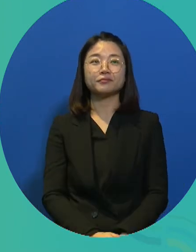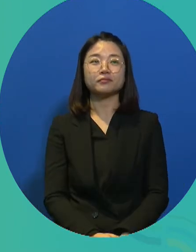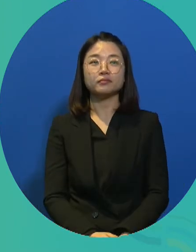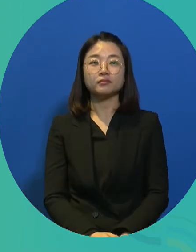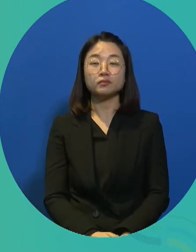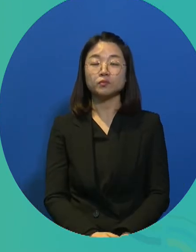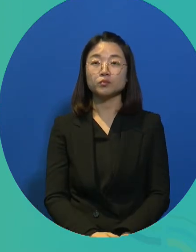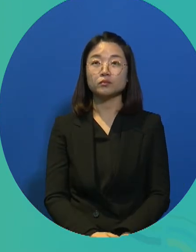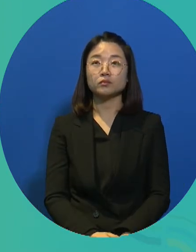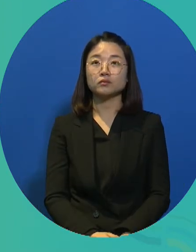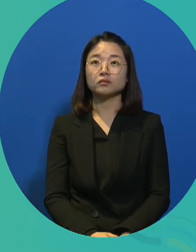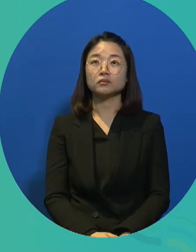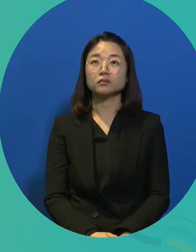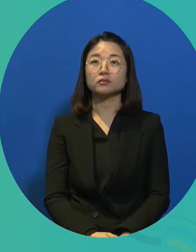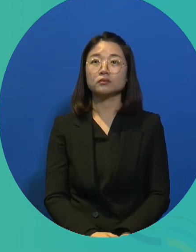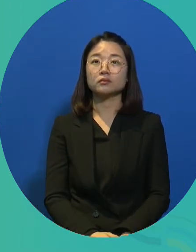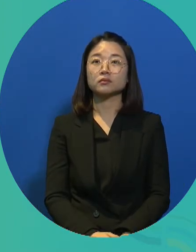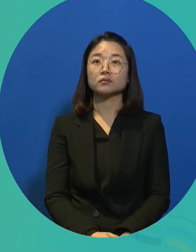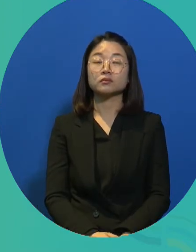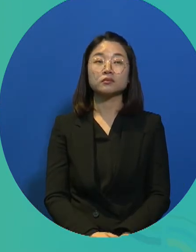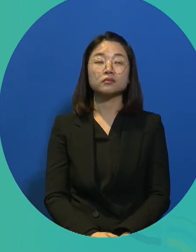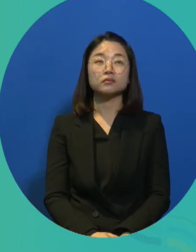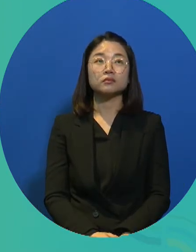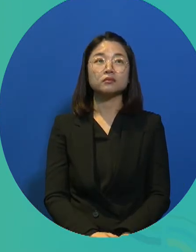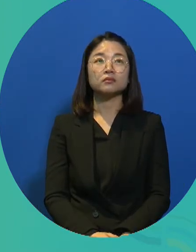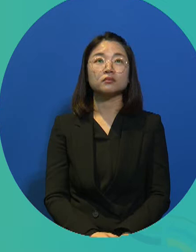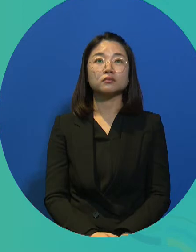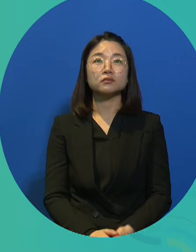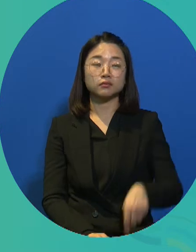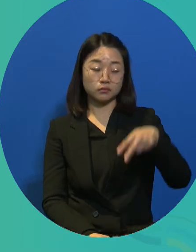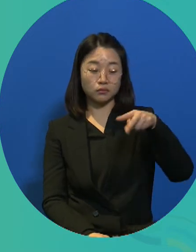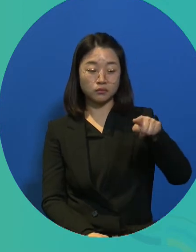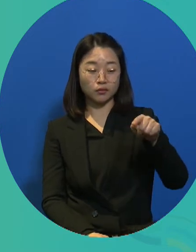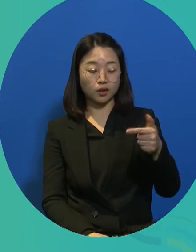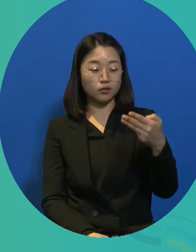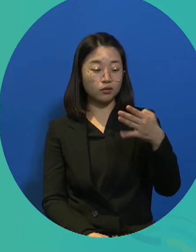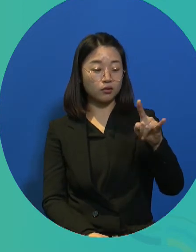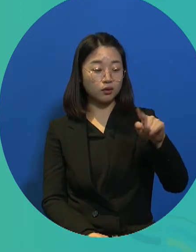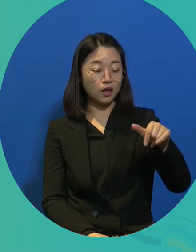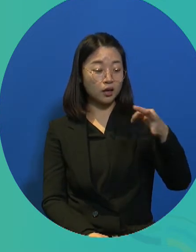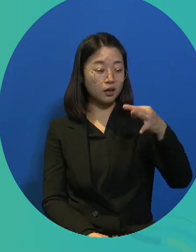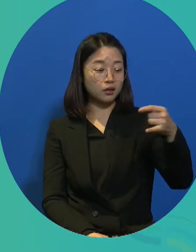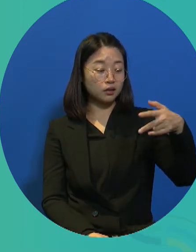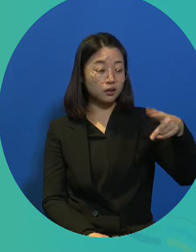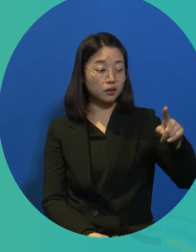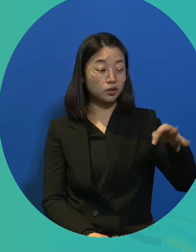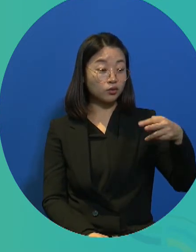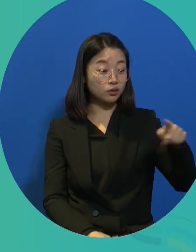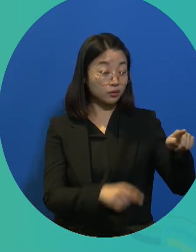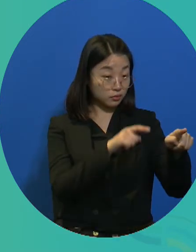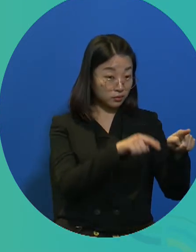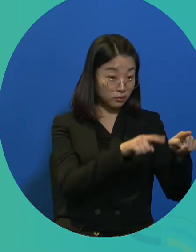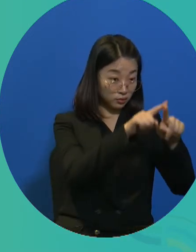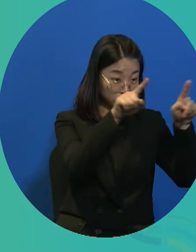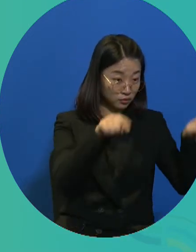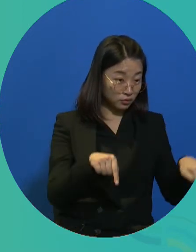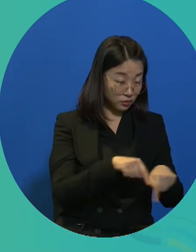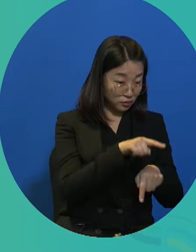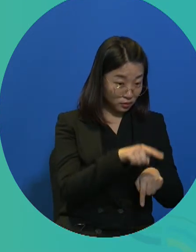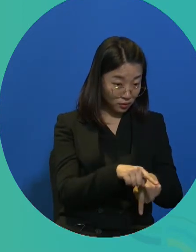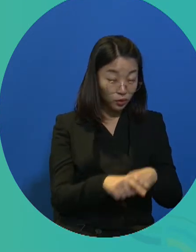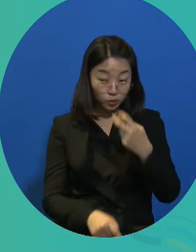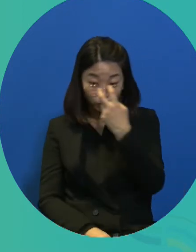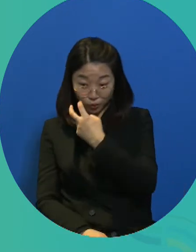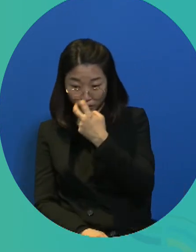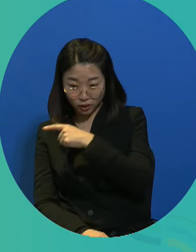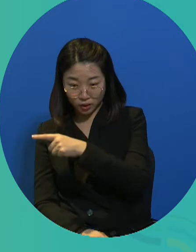가지 조금 특기할 만한 사항으로는 선택 의정서를 국가가 비준을 할 때 조사에 관한 조항에 대해서는